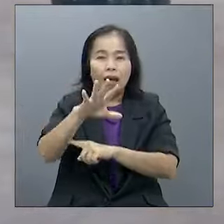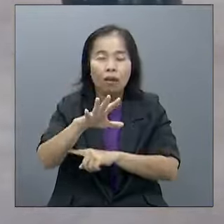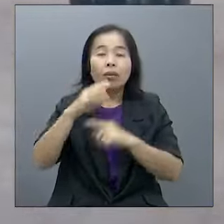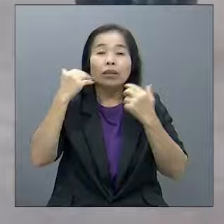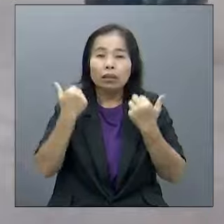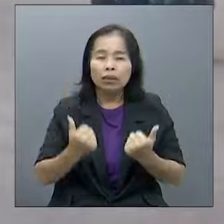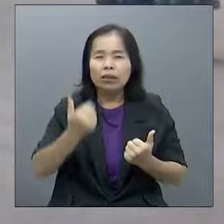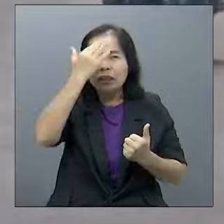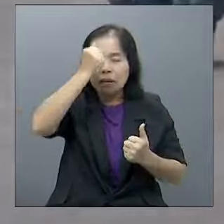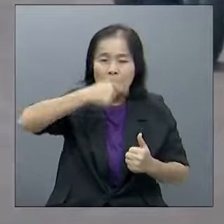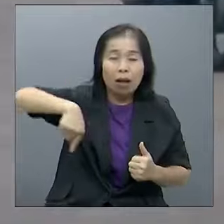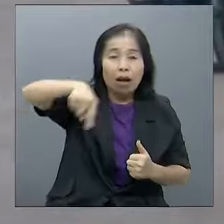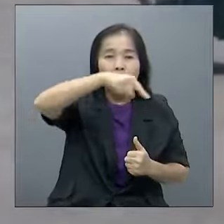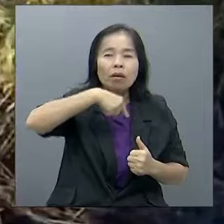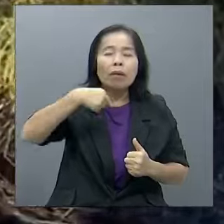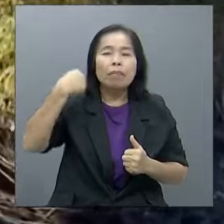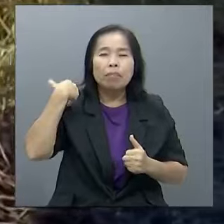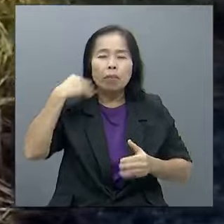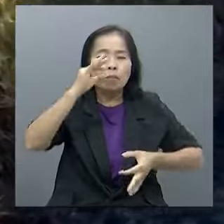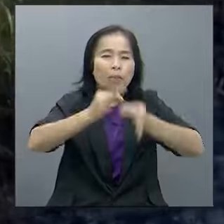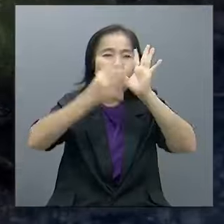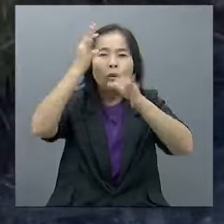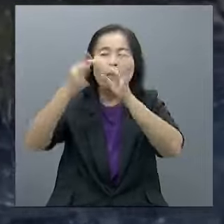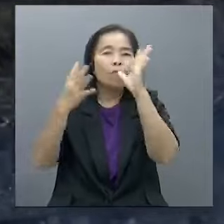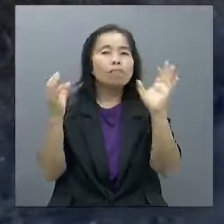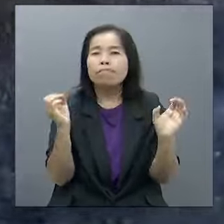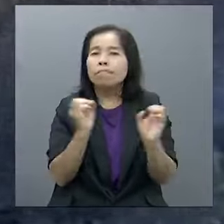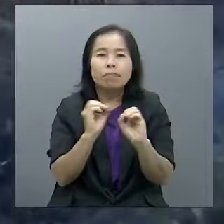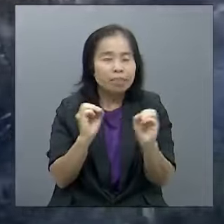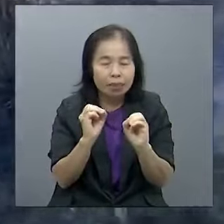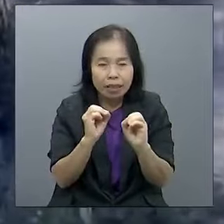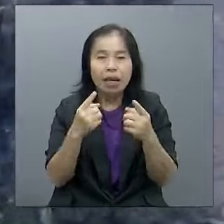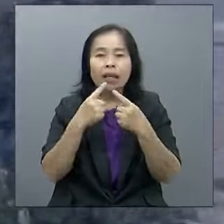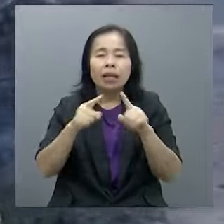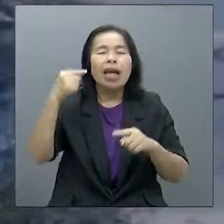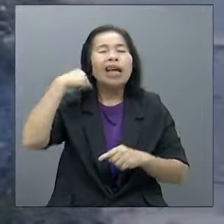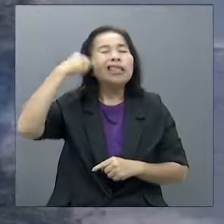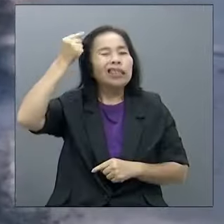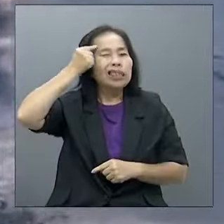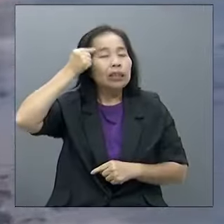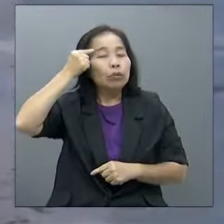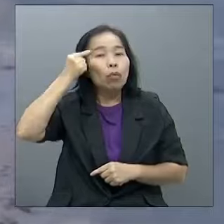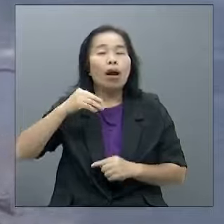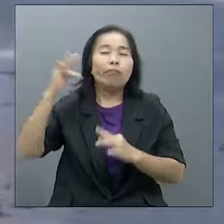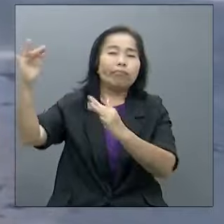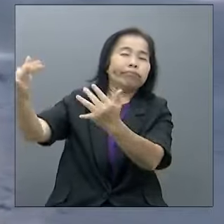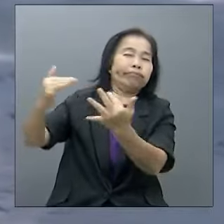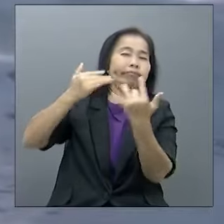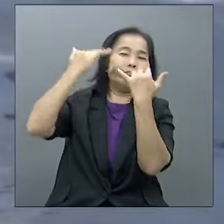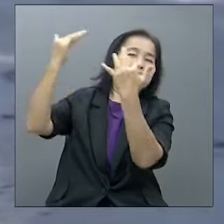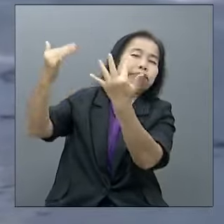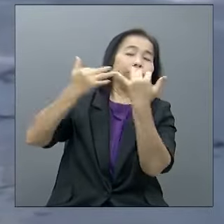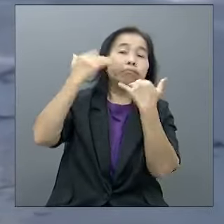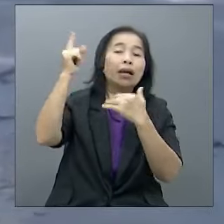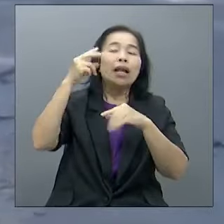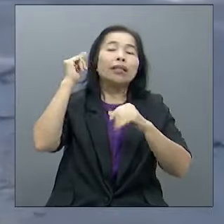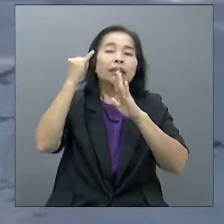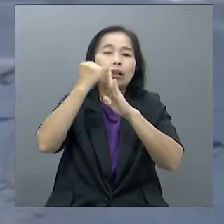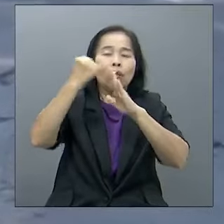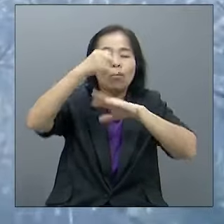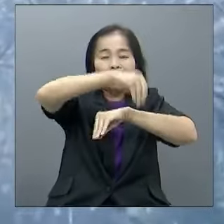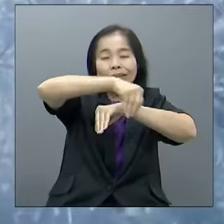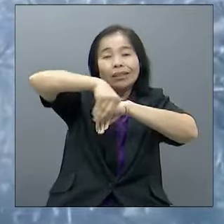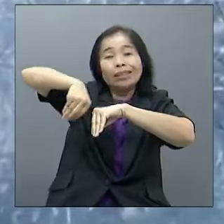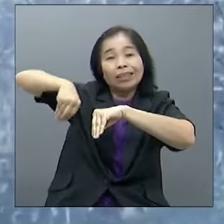จะไม่มีจุดฮอตสปอตหรือการเผาไหม้จึงคาดว่าฝุ่นควันไฟเนี่ยลอยข้ามแดนมาจากจังหวัดข้างเคียงแล้วก็